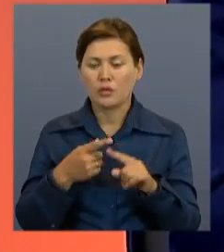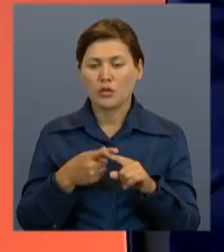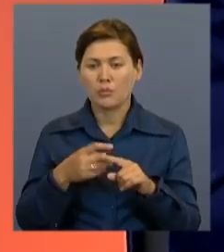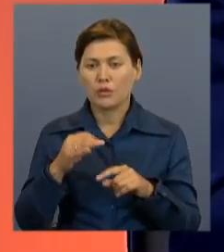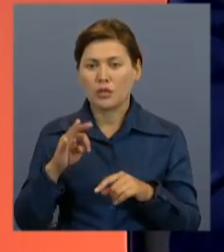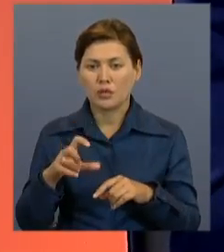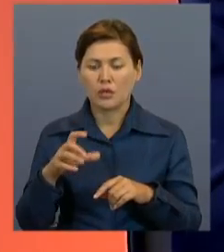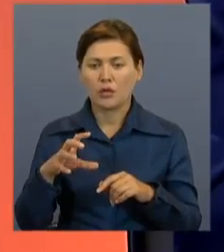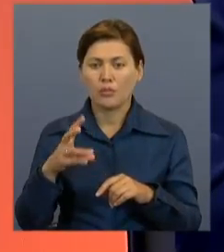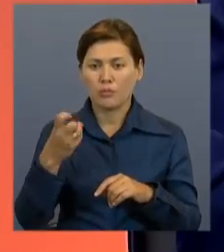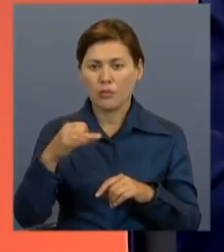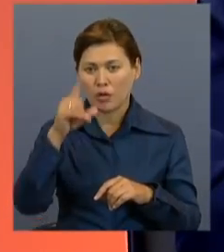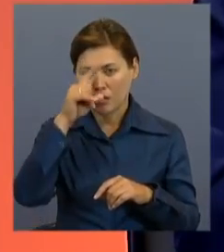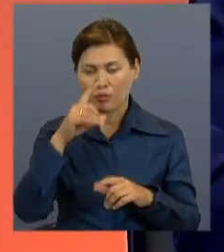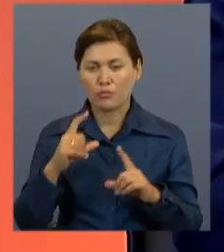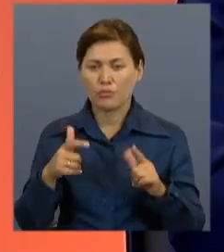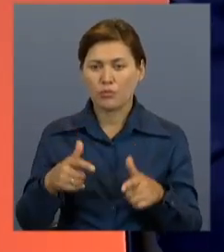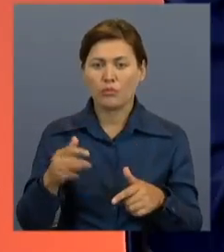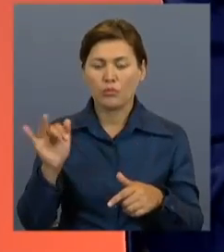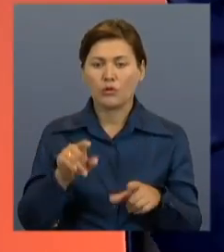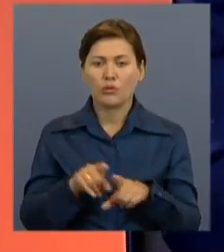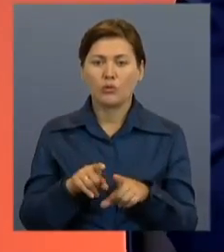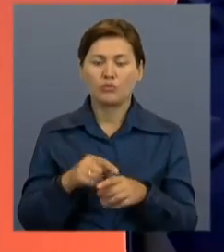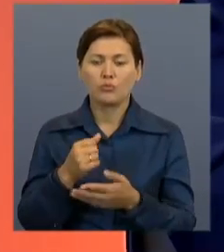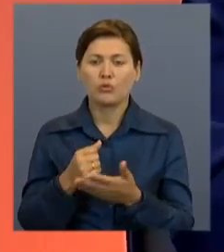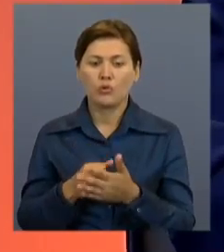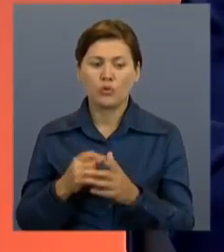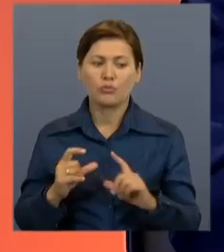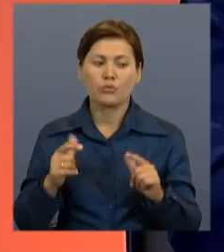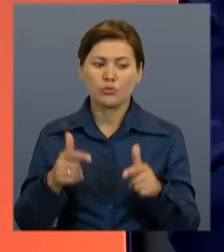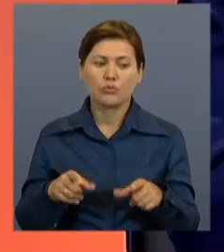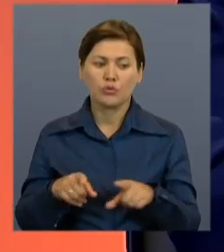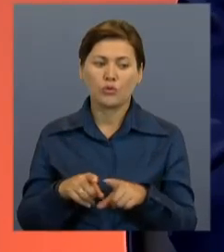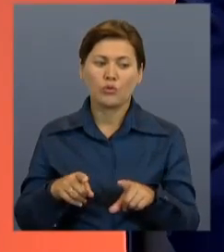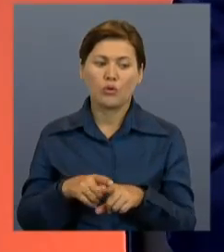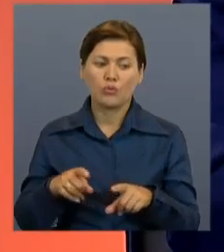теңгесі соңғы май айында түскен екен. Бұл деген бұл қорға түсіп атқан